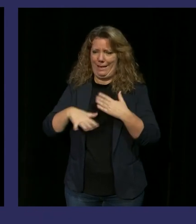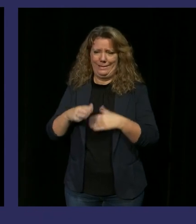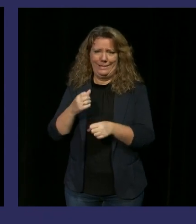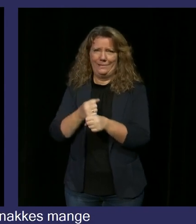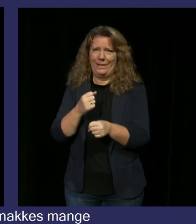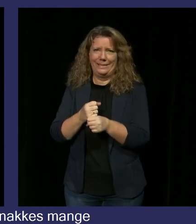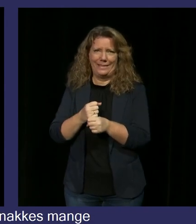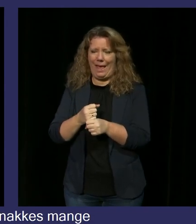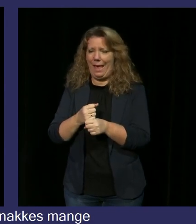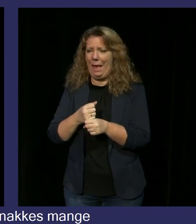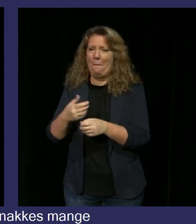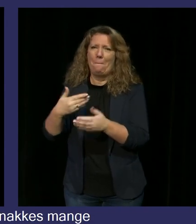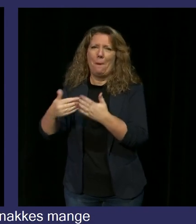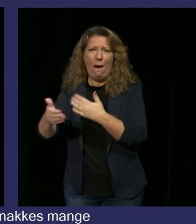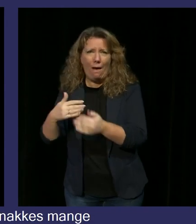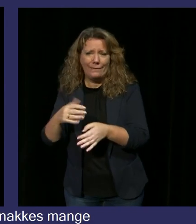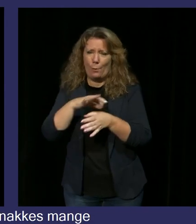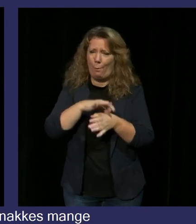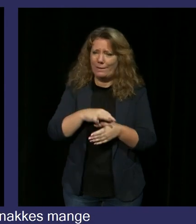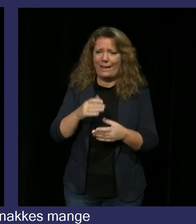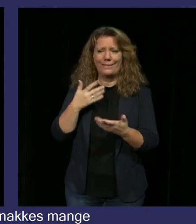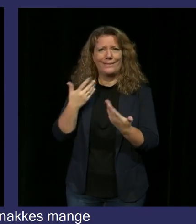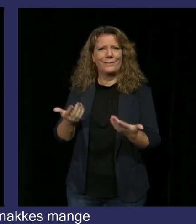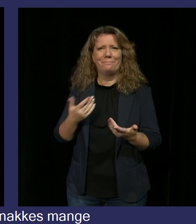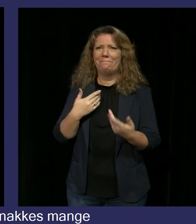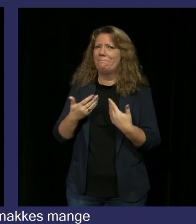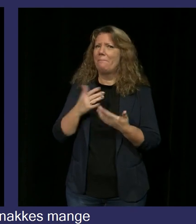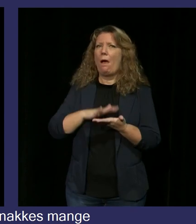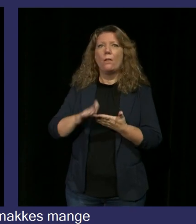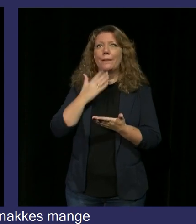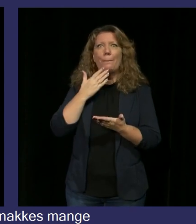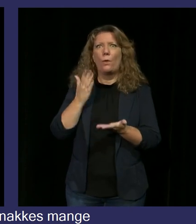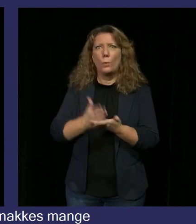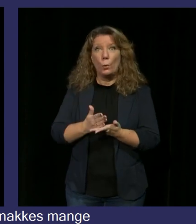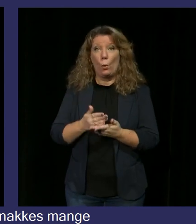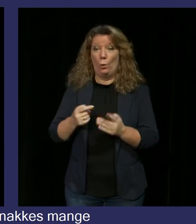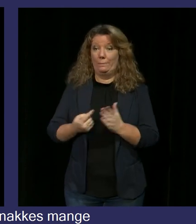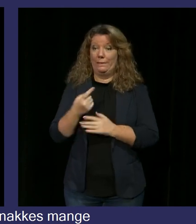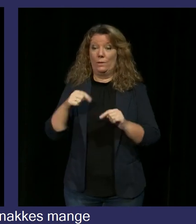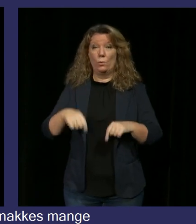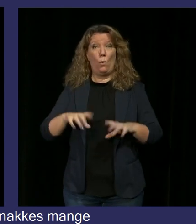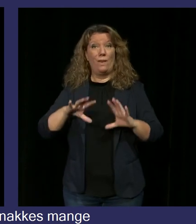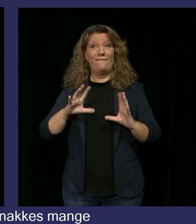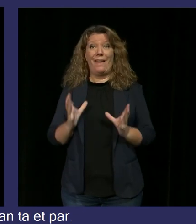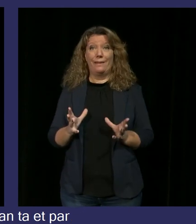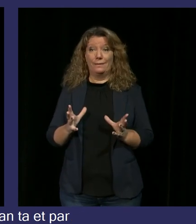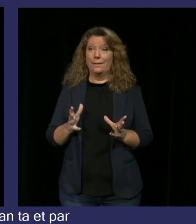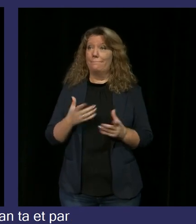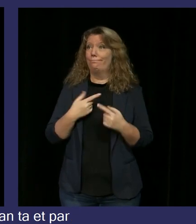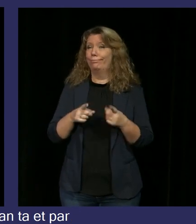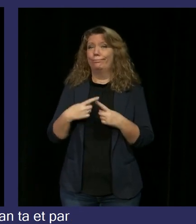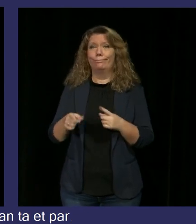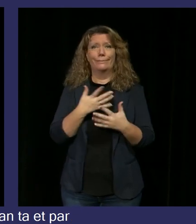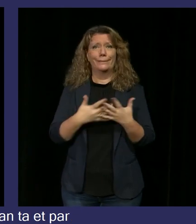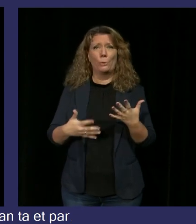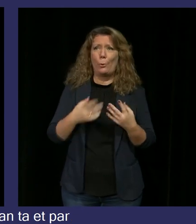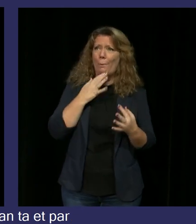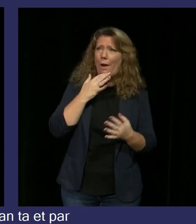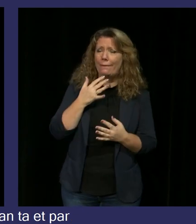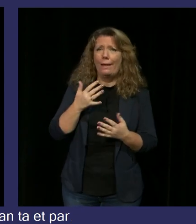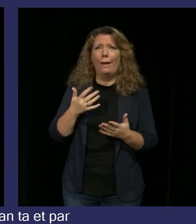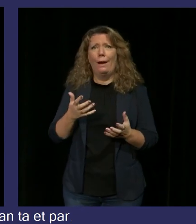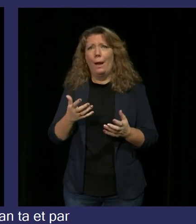bra nok. Og ikke minst nå I verden I dag, hvor det snakkes mange ulike språk, folk har tolkebehov og så videre, kan aldri bli bra nok.